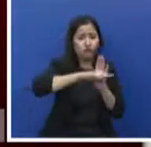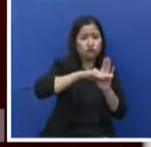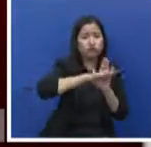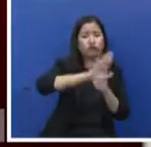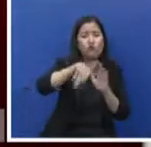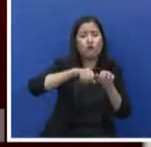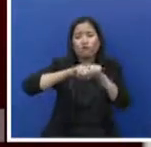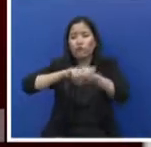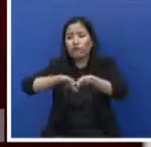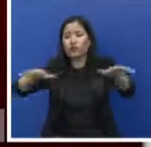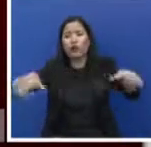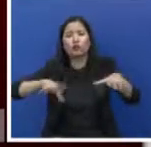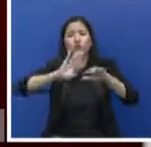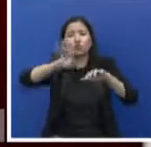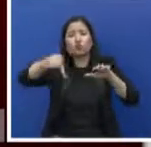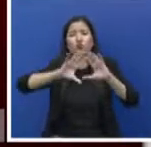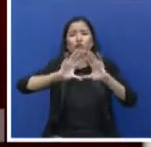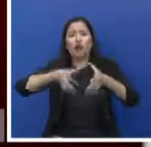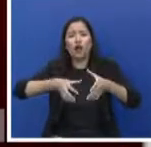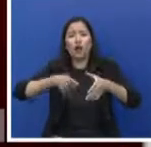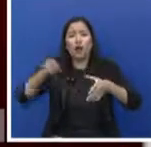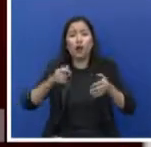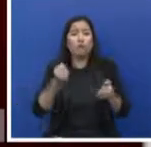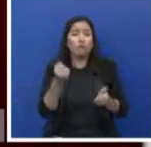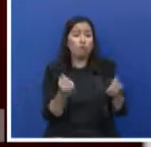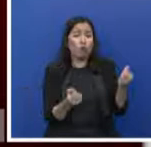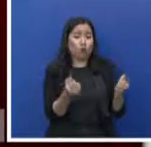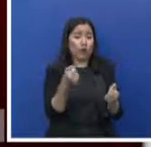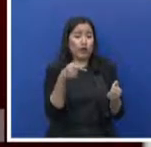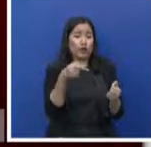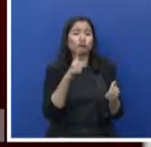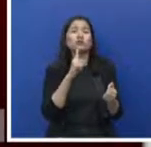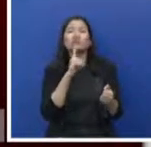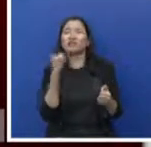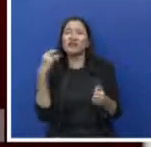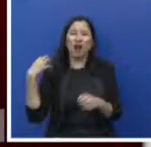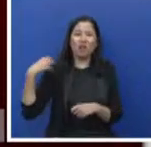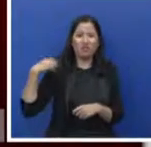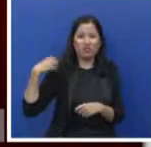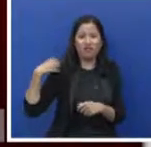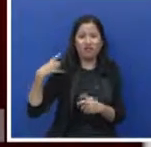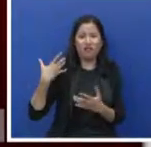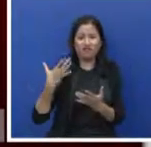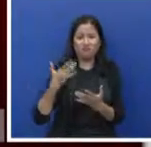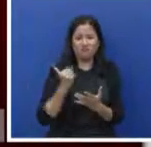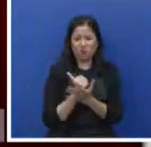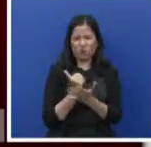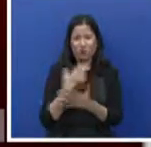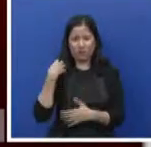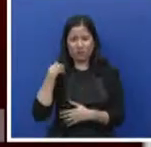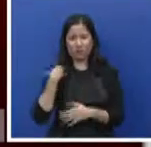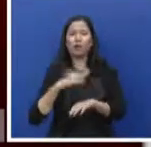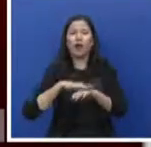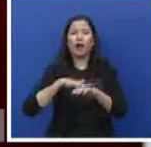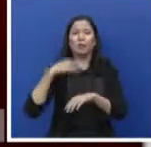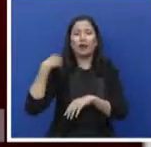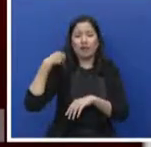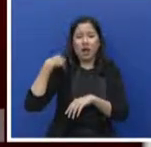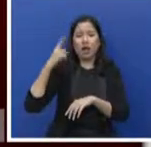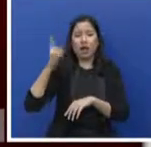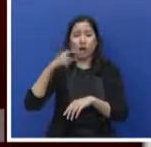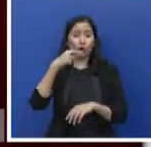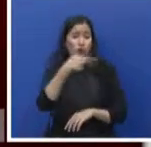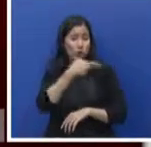dunia, gitu kan? And mobil itu very American, gitu kan? Kalau Indonesian kan motorcycle kan